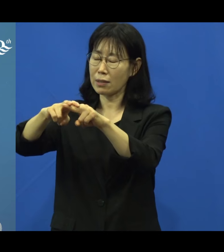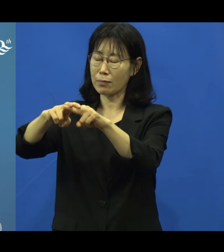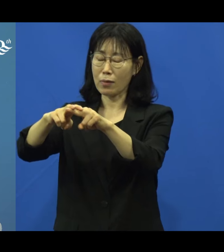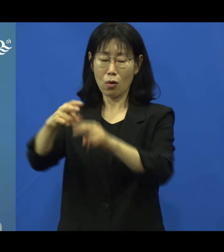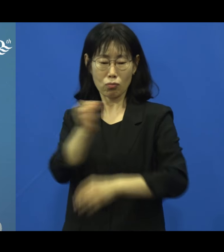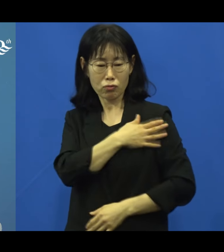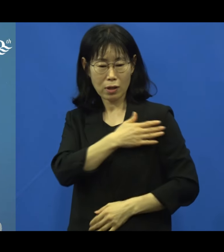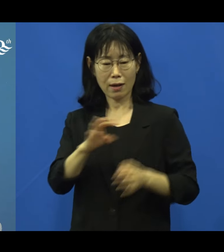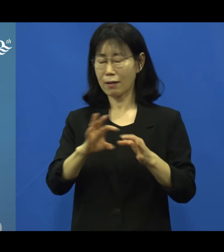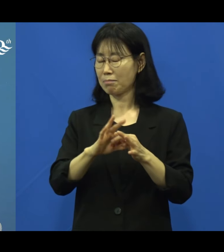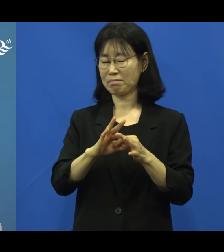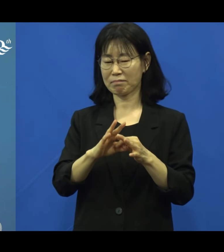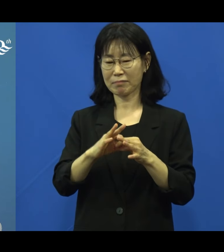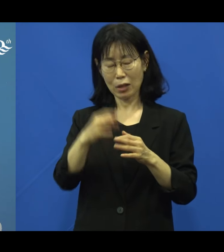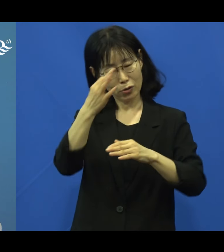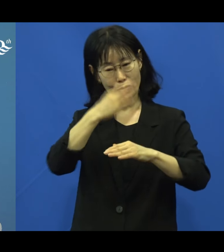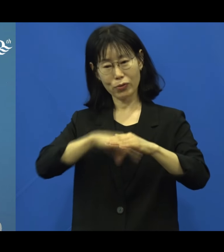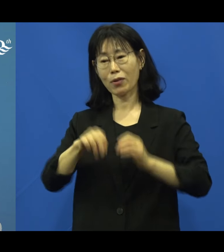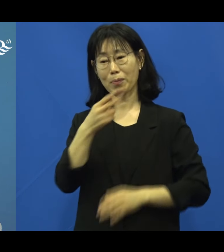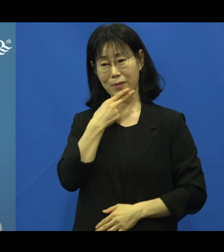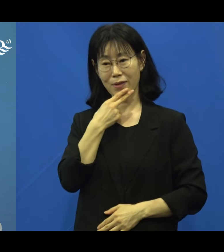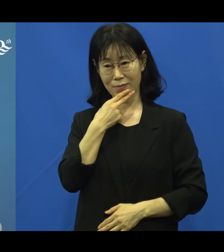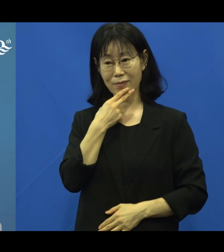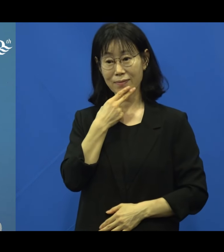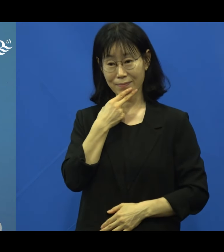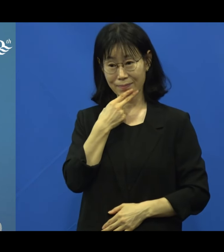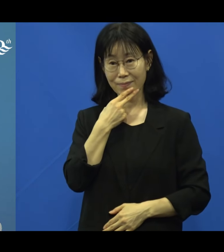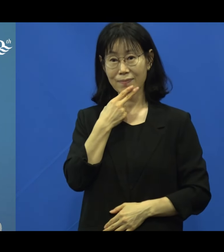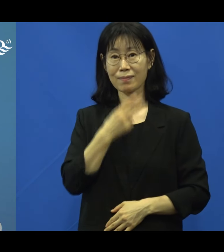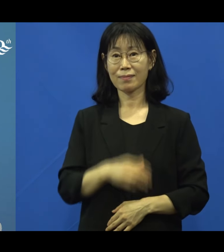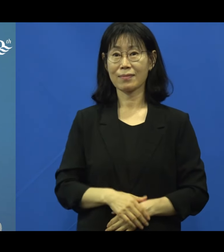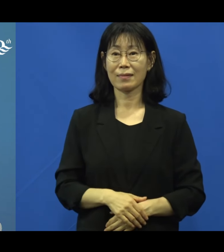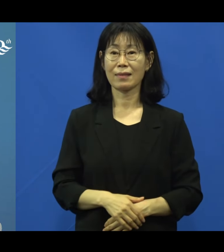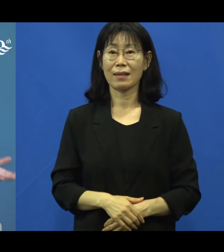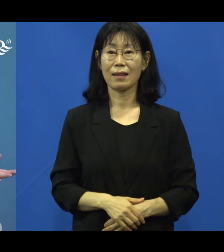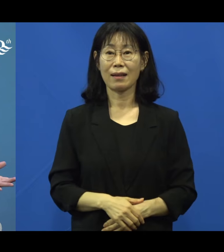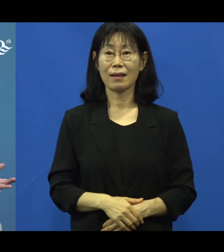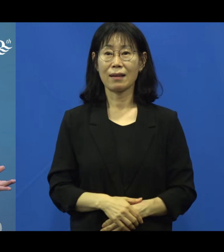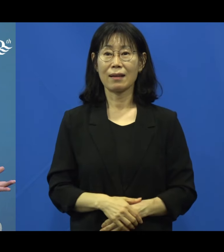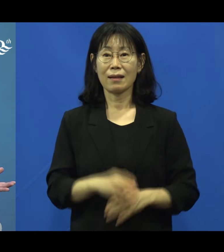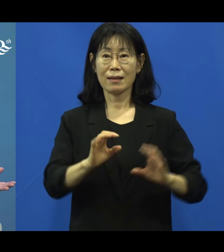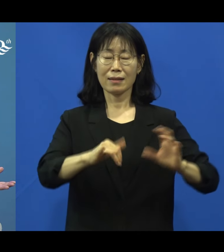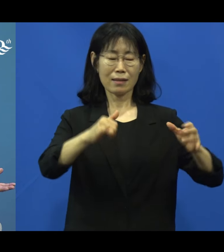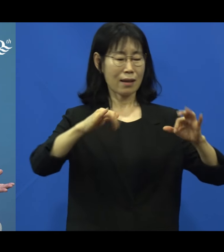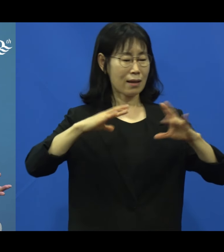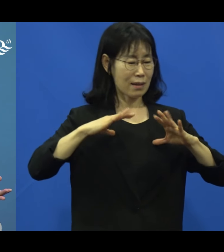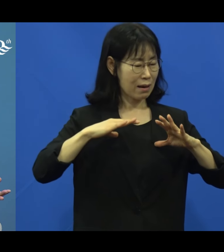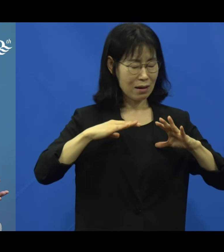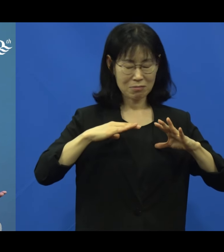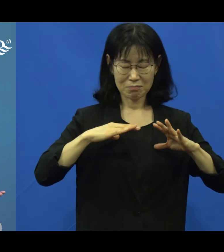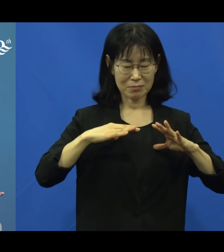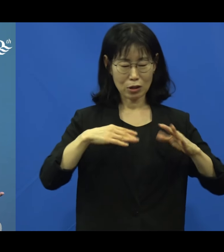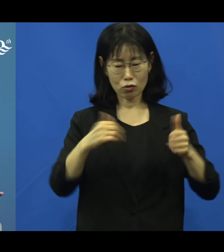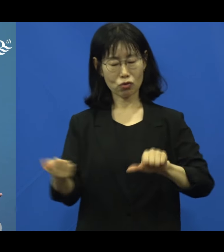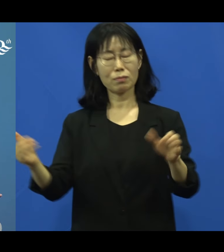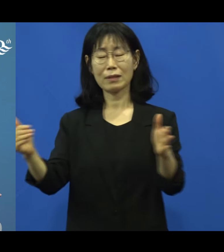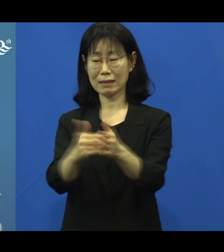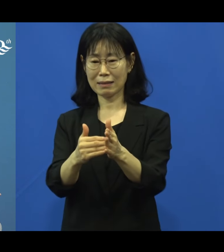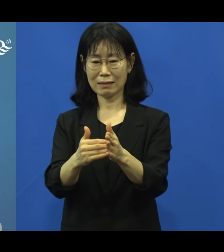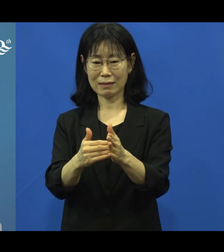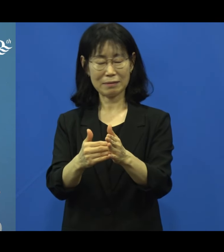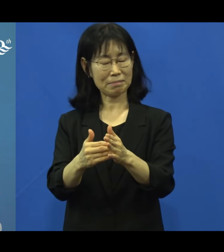죽어 있는데, 살아있는 게 아닌데 무슨 세상의 자랑이 무슨 영광이 돼요, 여러분.